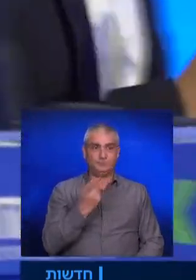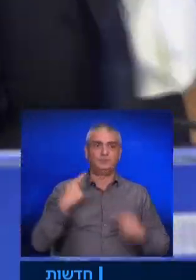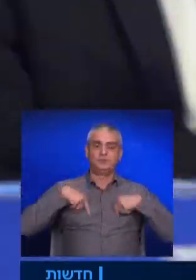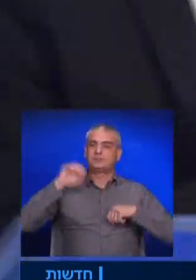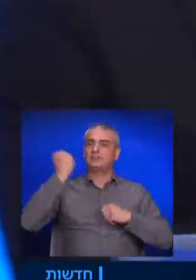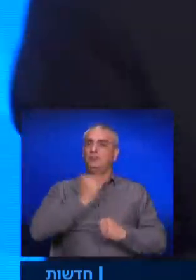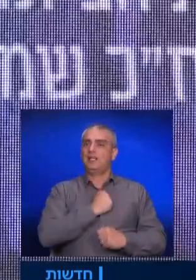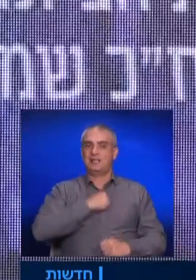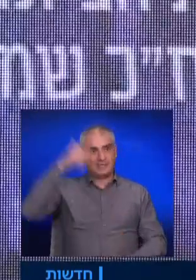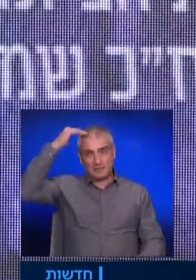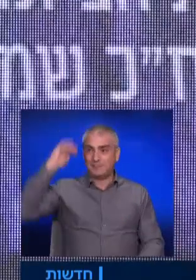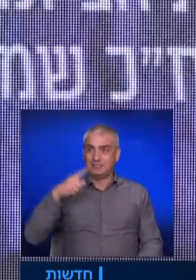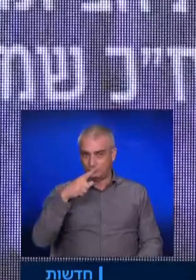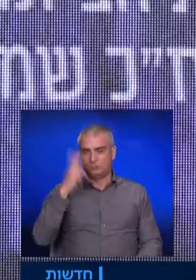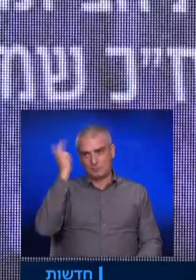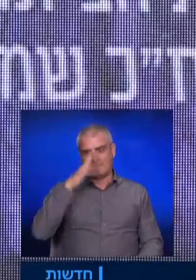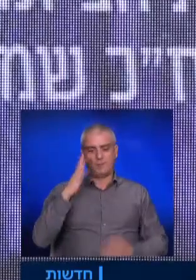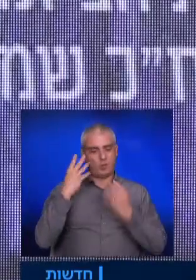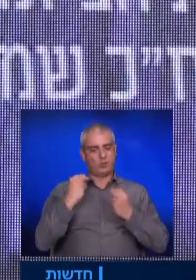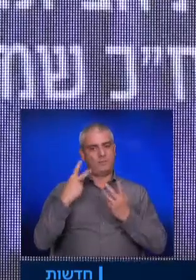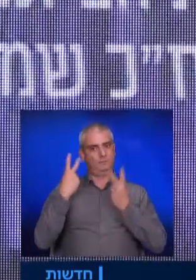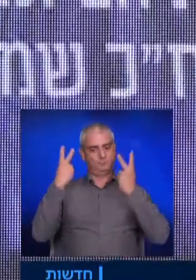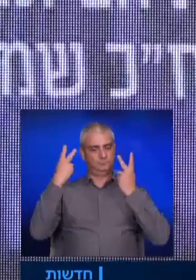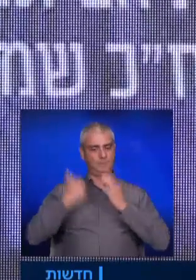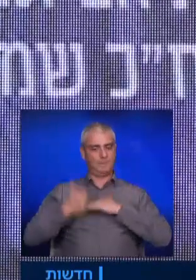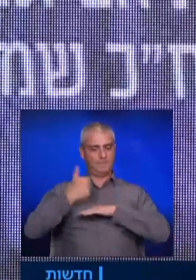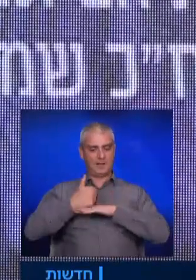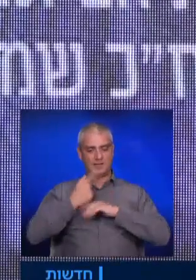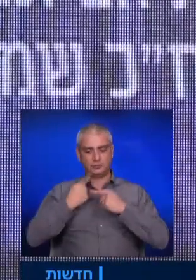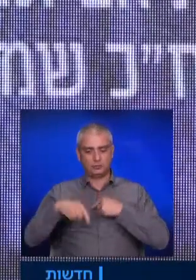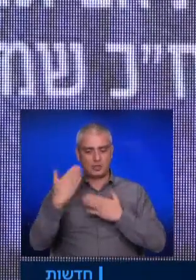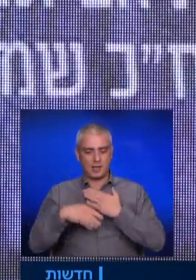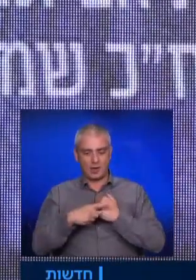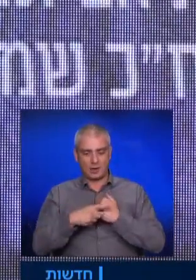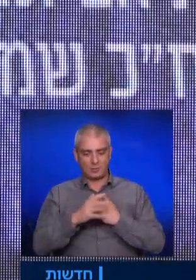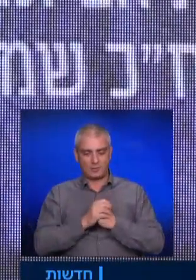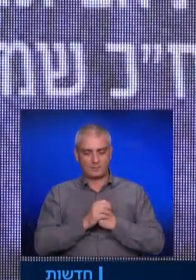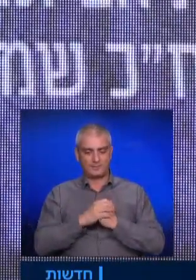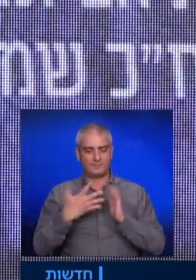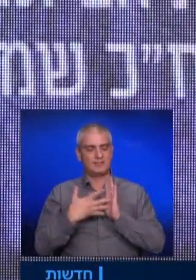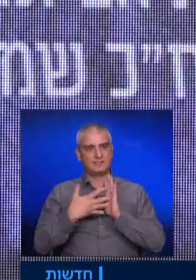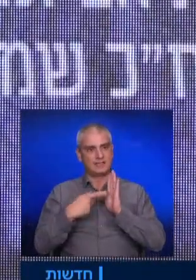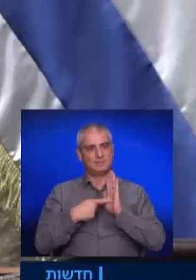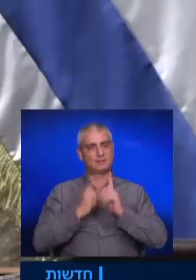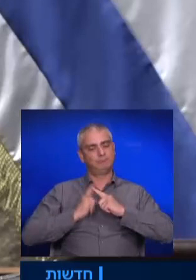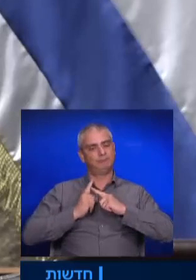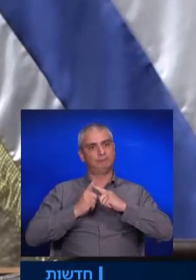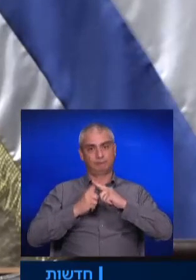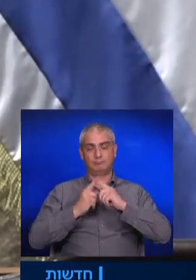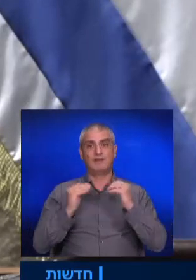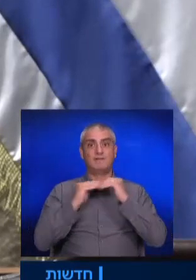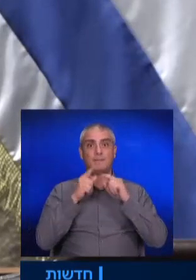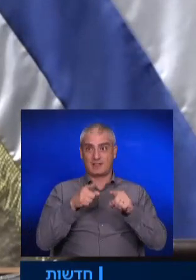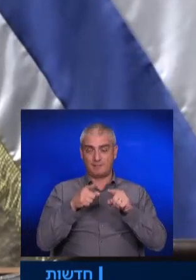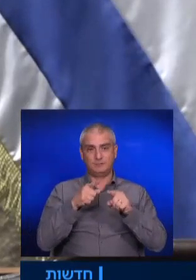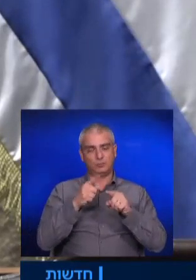סמוטריץ' מבין היטב את המעמד הבכיר שלו בשנה האחרונה. הסקרים מראים זאת באופן עקבי, ובהתאם לכך הוא מקפיד מאוד